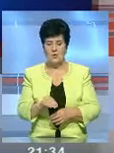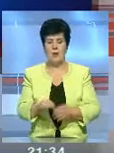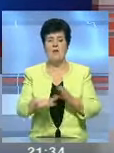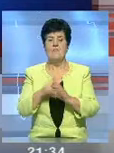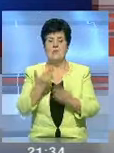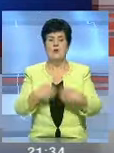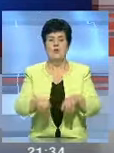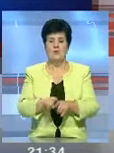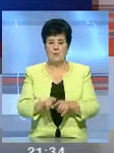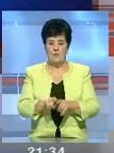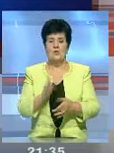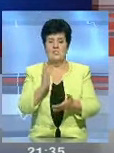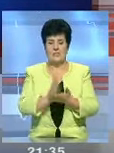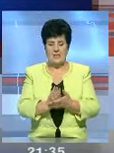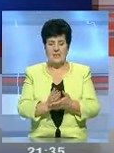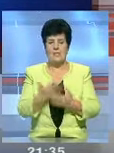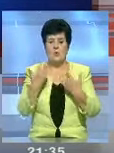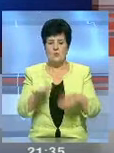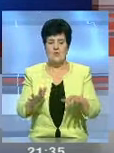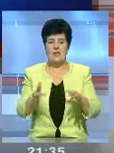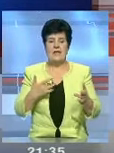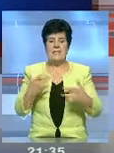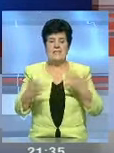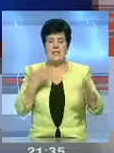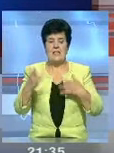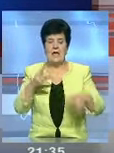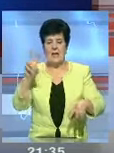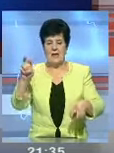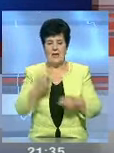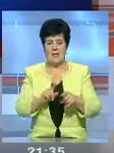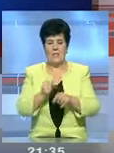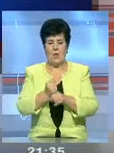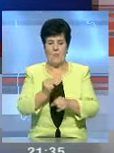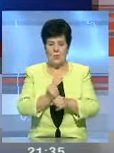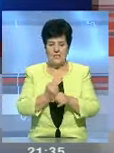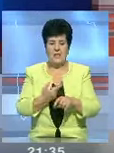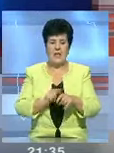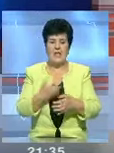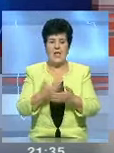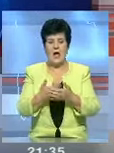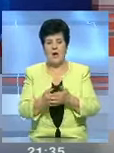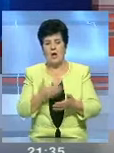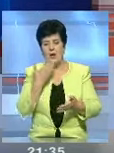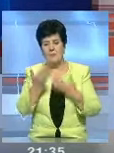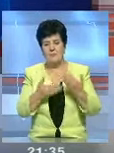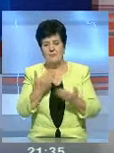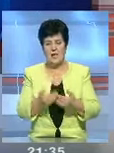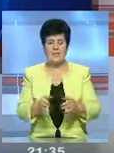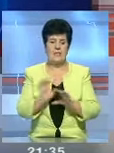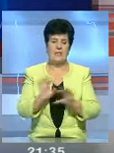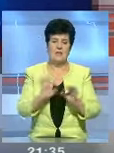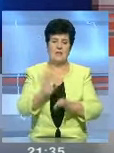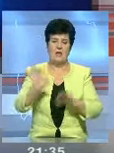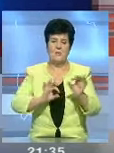Они уже, их сценарий разработан. И вы видите, что они через эти якобы опросы сами нарисовали проценты